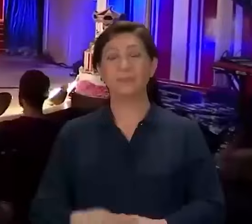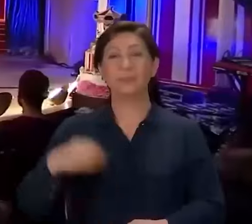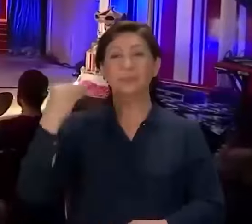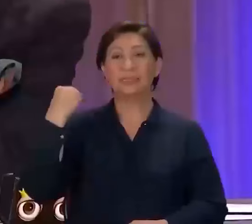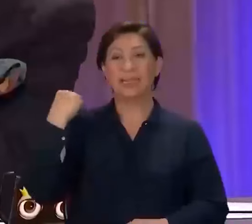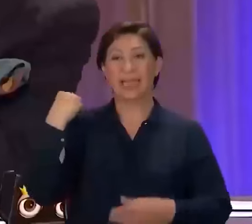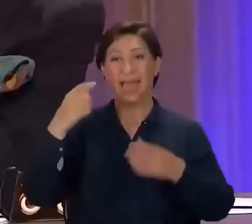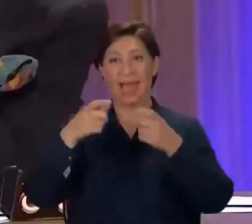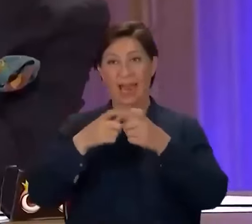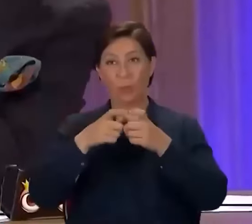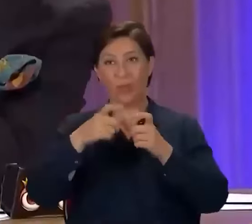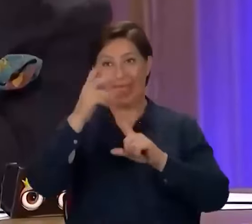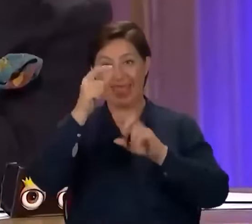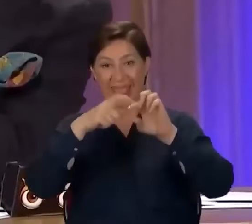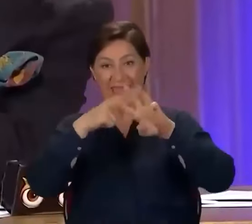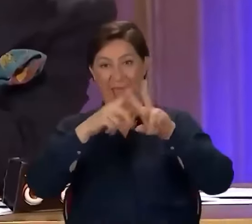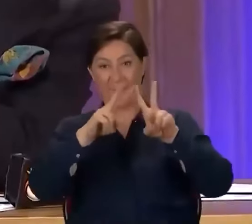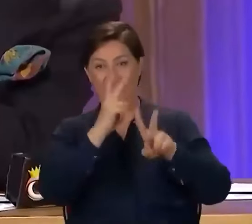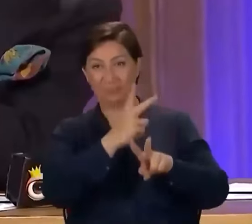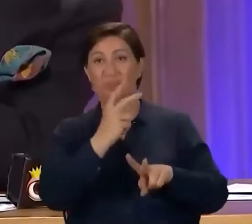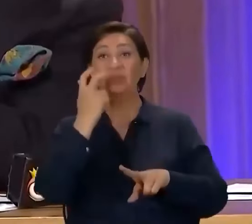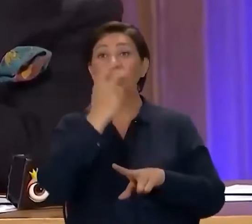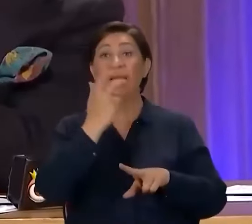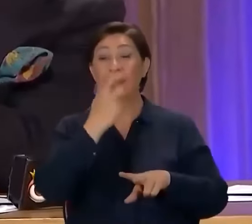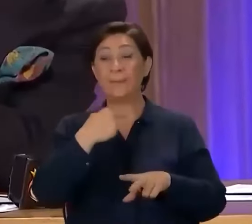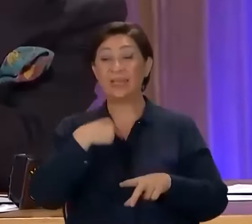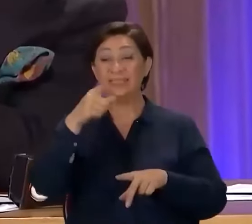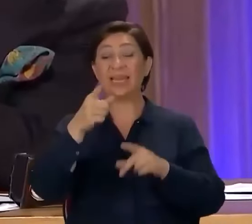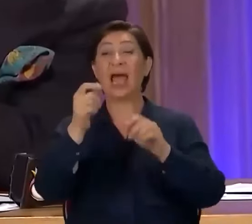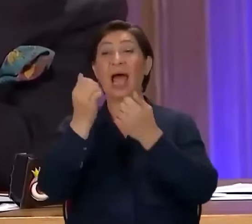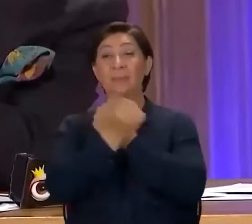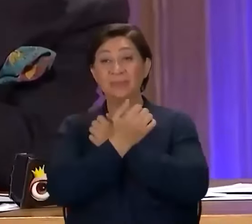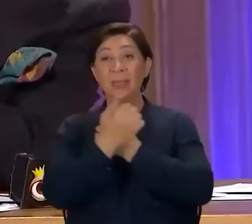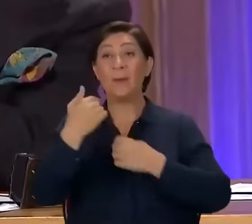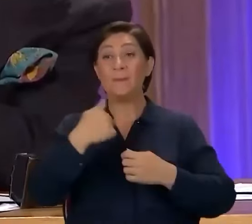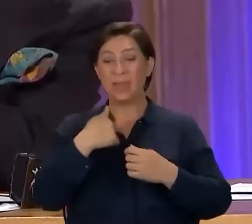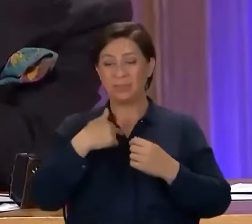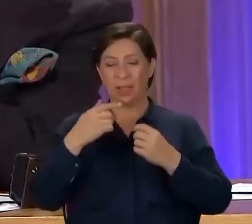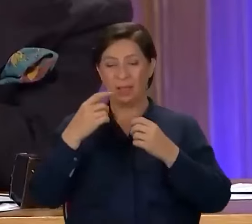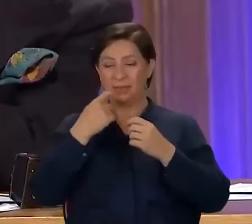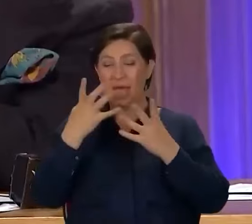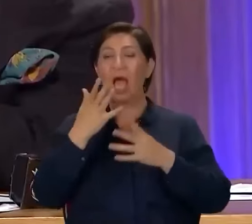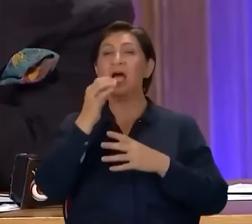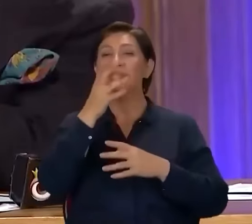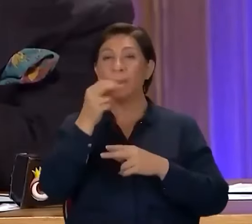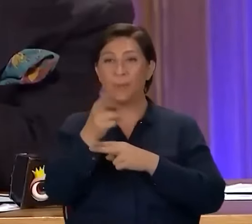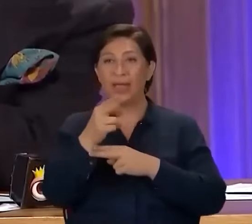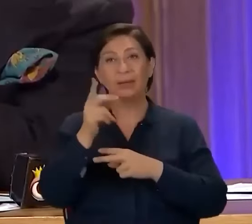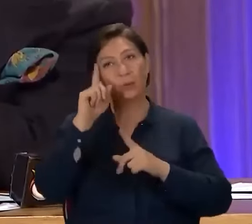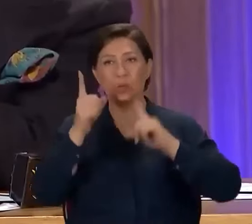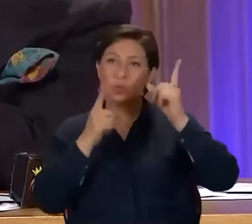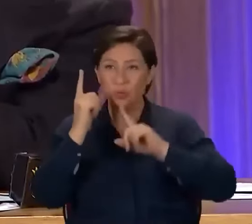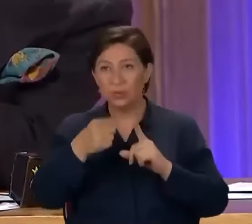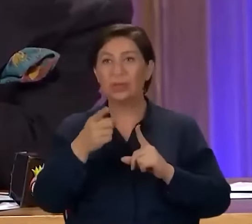yeni albümü İrem'in. Şarkılar Beni Sana Hapsettin, Bende Hüküm Sür, Acemi Balık, Kaçın